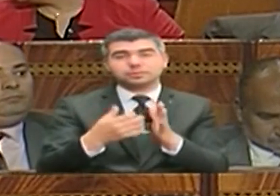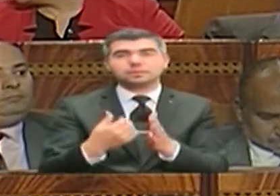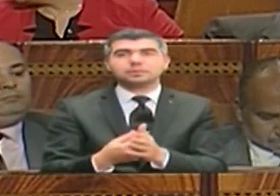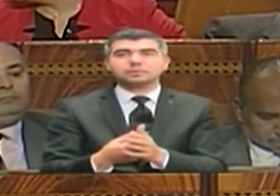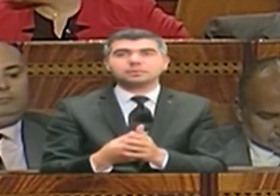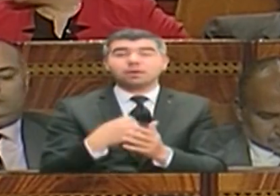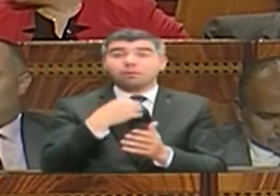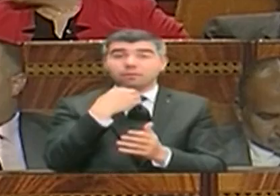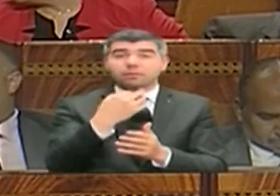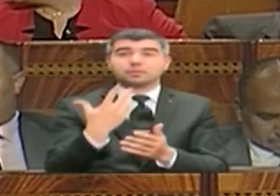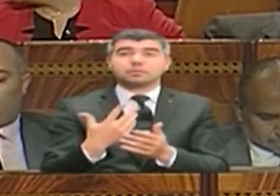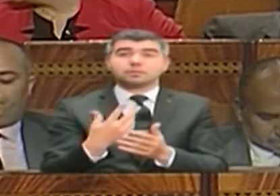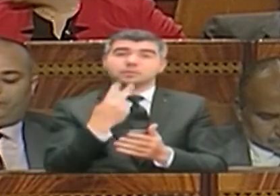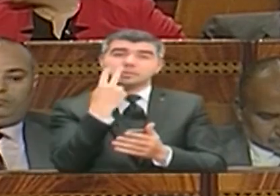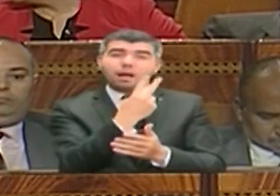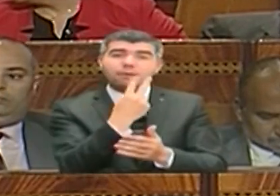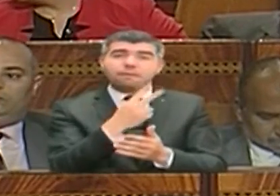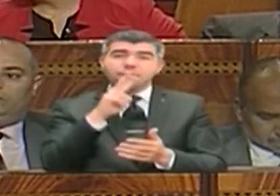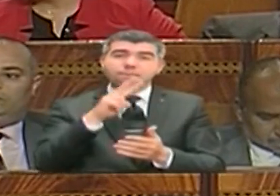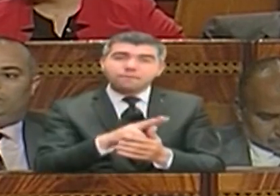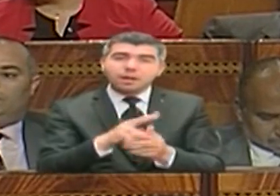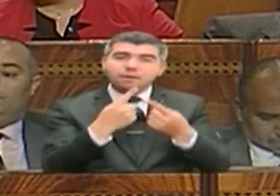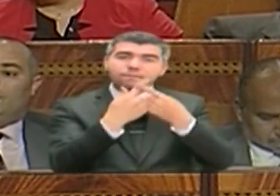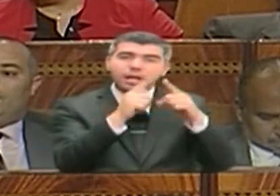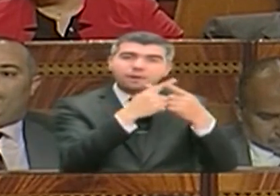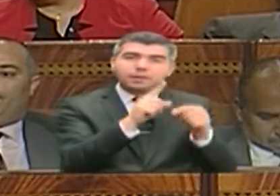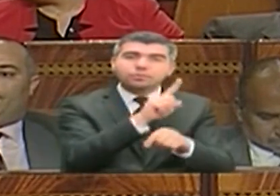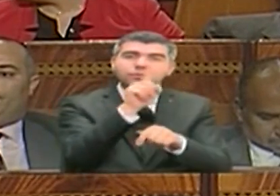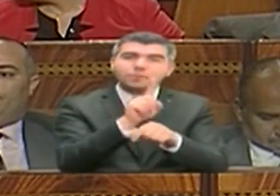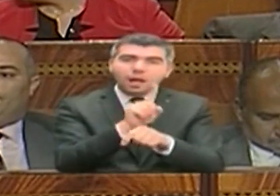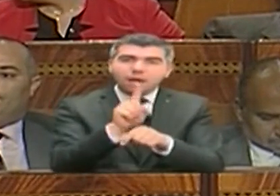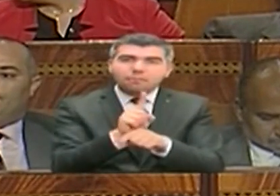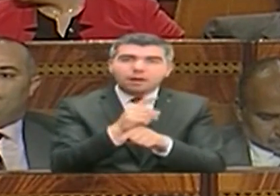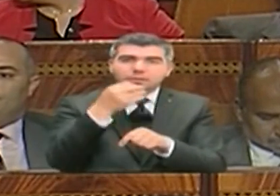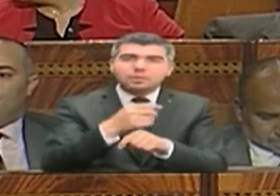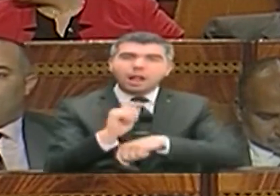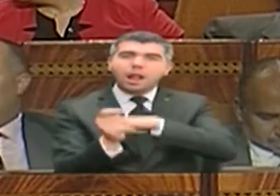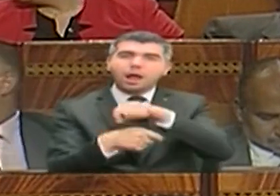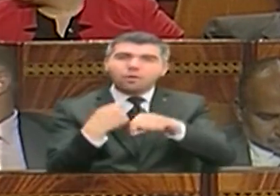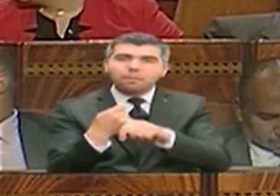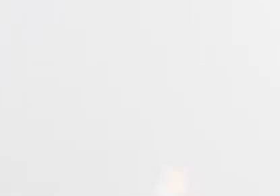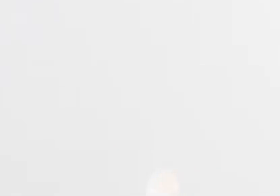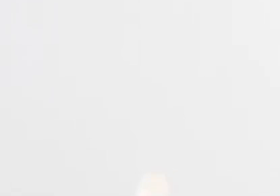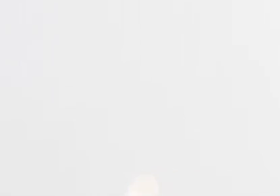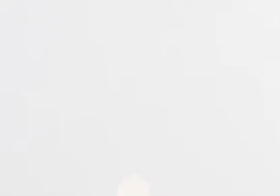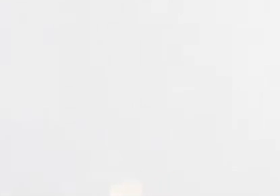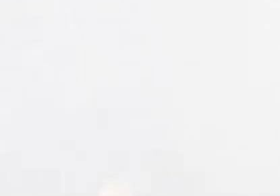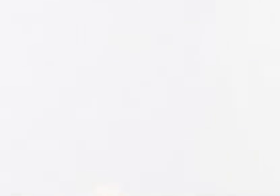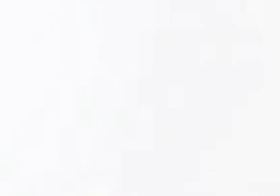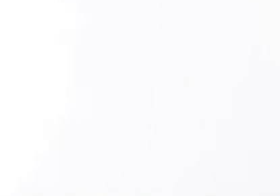يتطلب الأمر إلى عناية خاصة لمجموعة ديال هذه الجامعات اللي عندها طابع قروي وجبلي. وشكرا سيد الوزير.